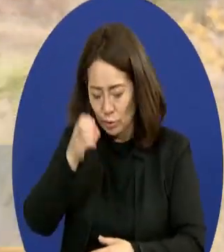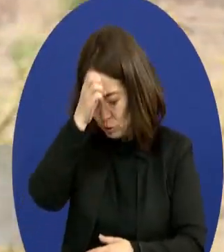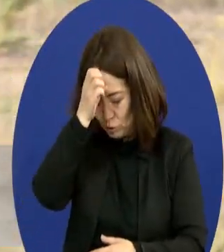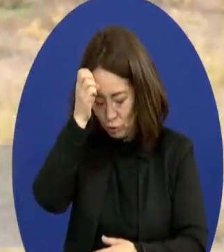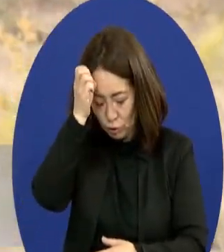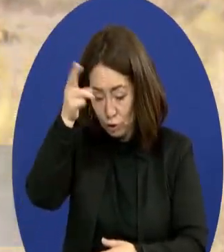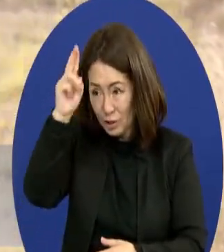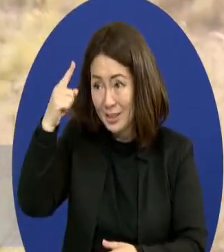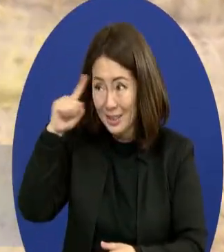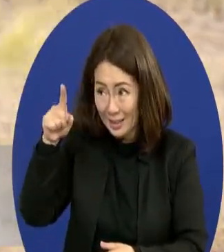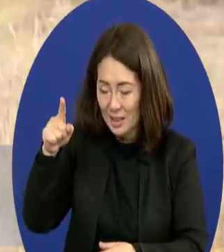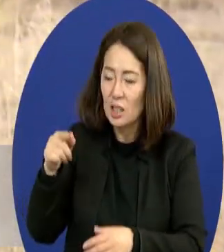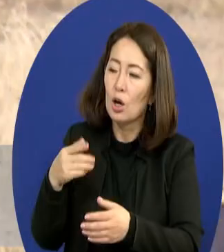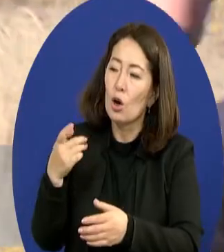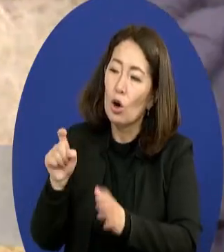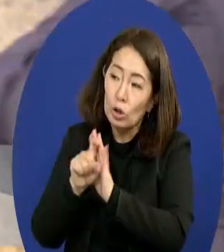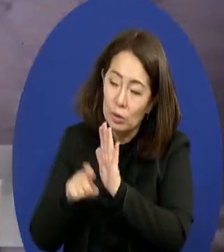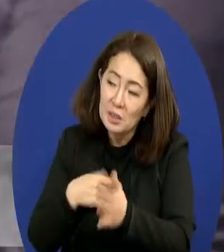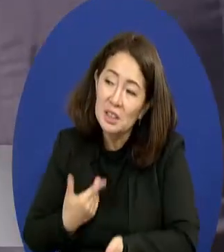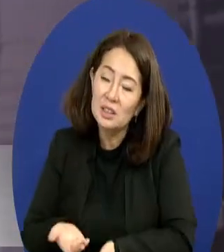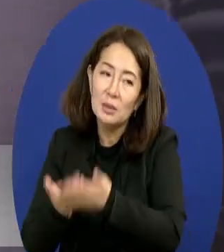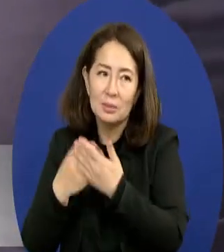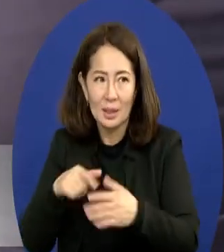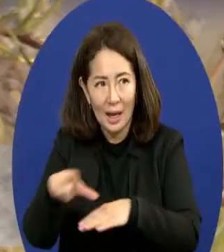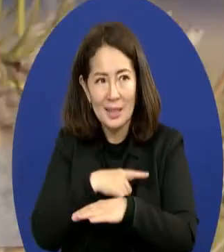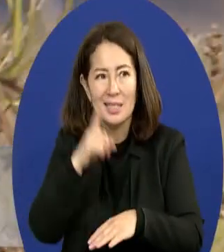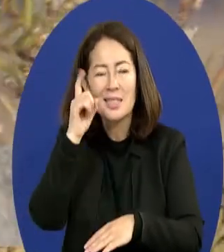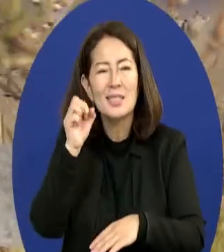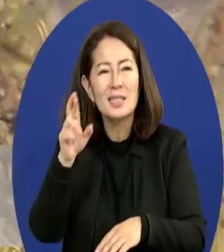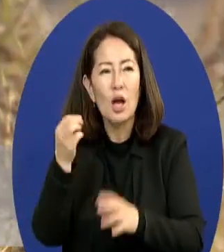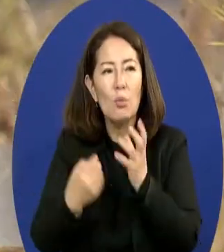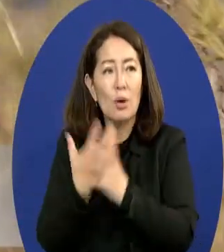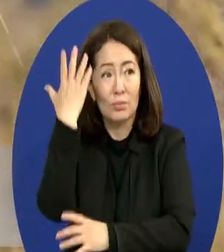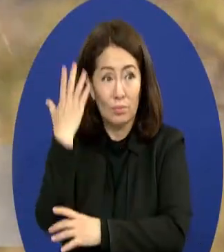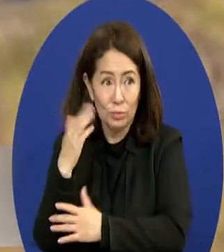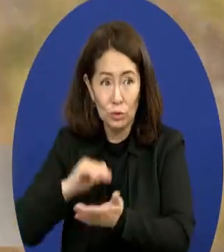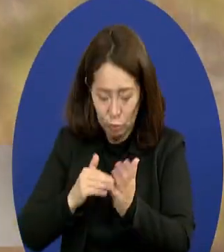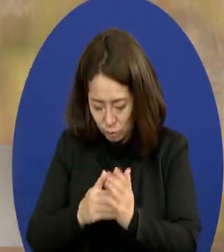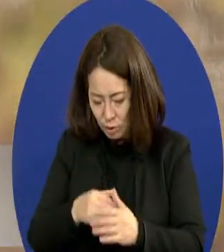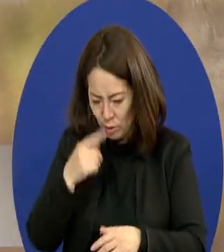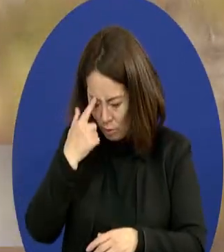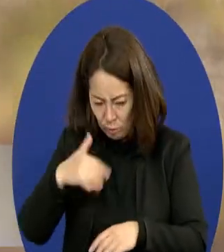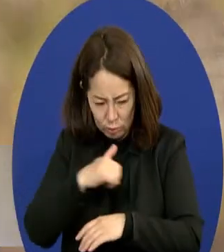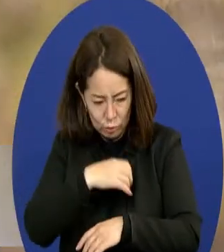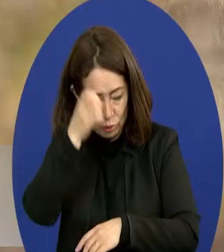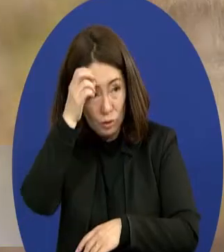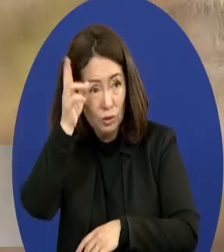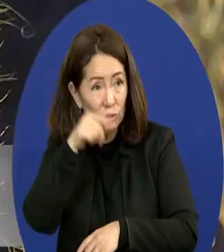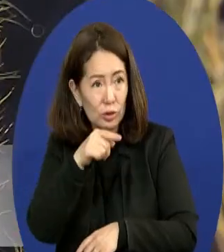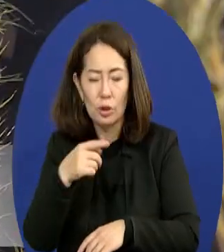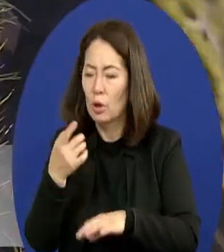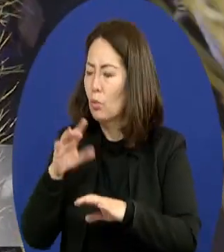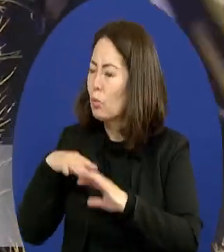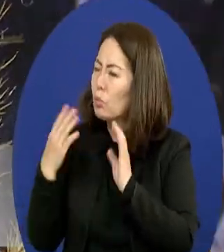мод үндэсний хөтөлбөрийг дэмжиж энэ газартаа сая мод тарихаар төлөвлөсөн. Харин ерөнхийлөгч Монгол улсын 900 мянган өрх бүр